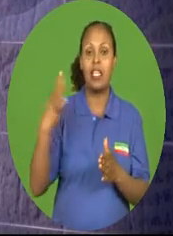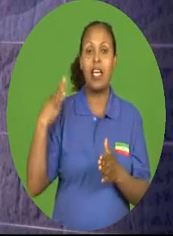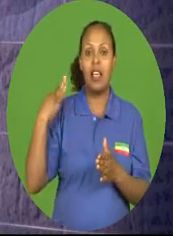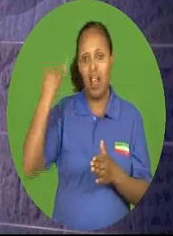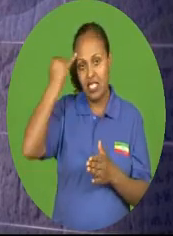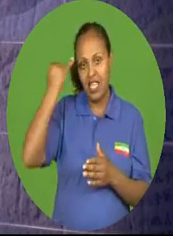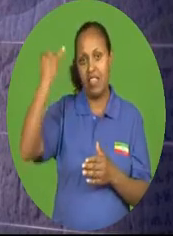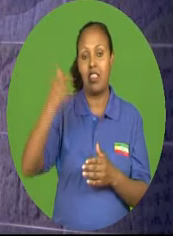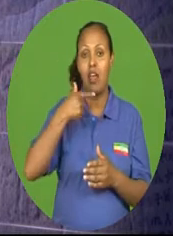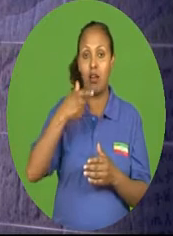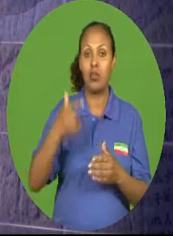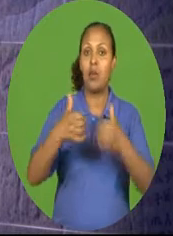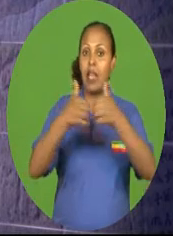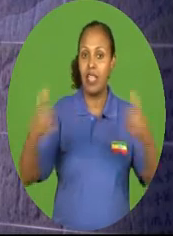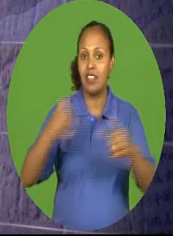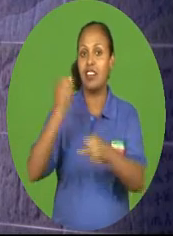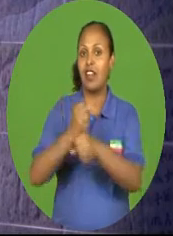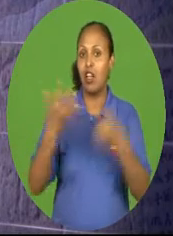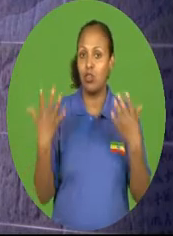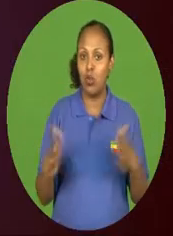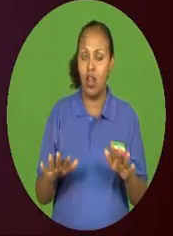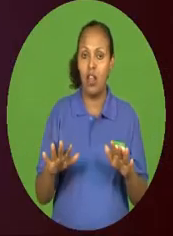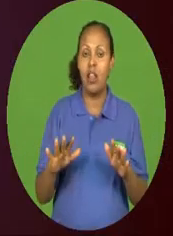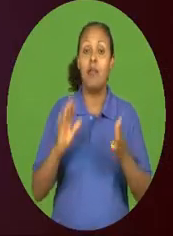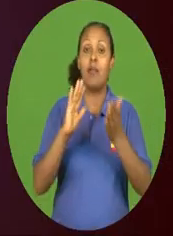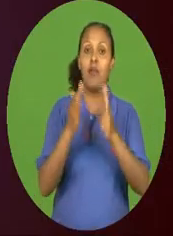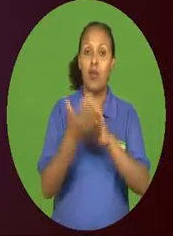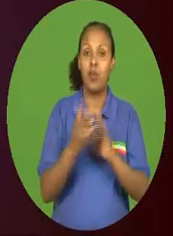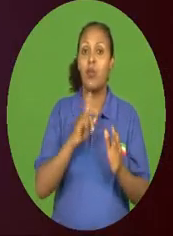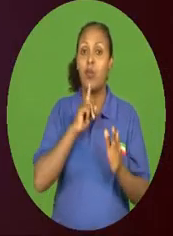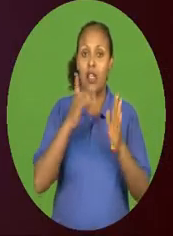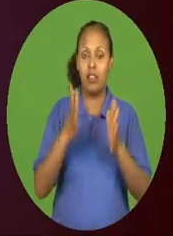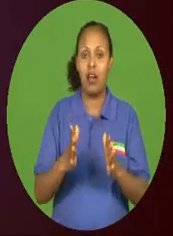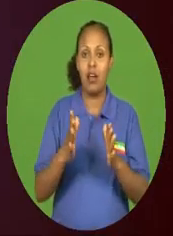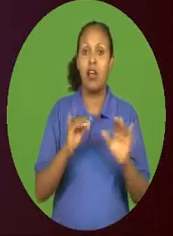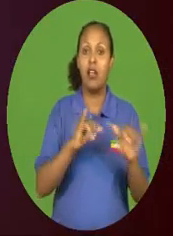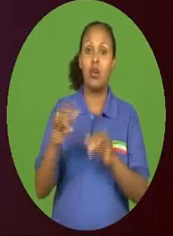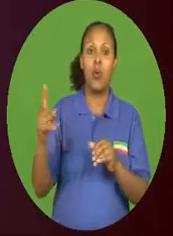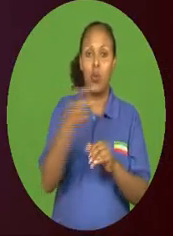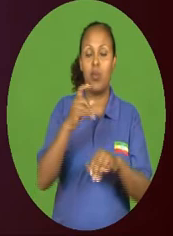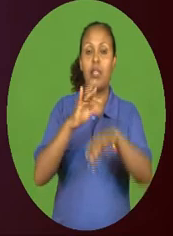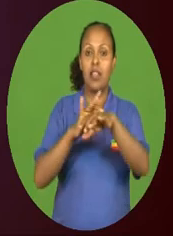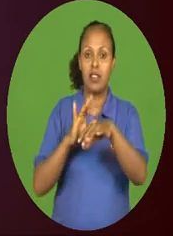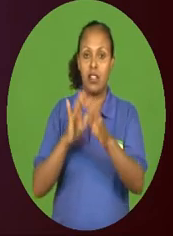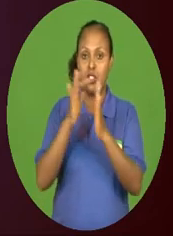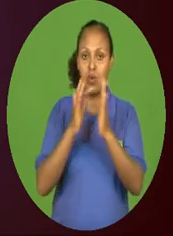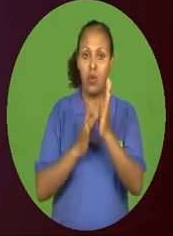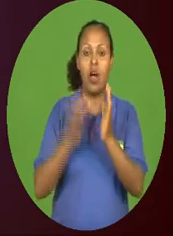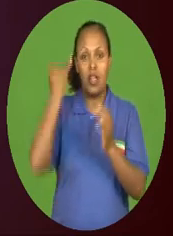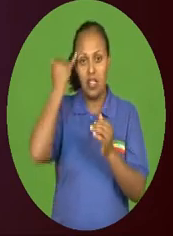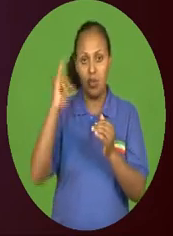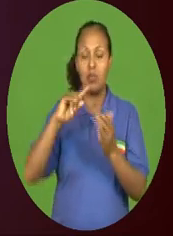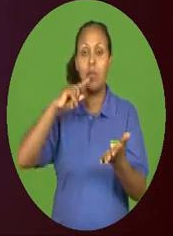የግል አስተያየት እያላችሁ በመለየት ሰርታችኋል በመሆኑም እውነታ እንደሆኑ የምንጠቅሳቸው